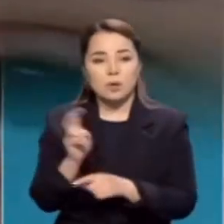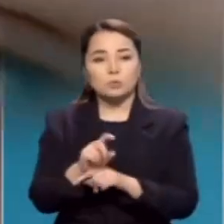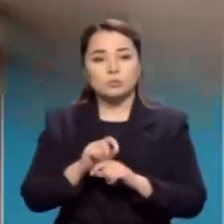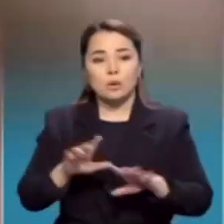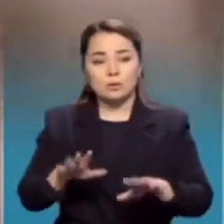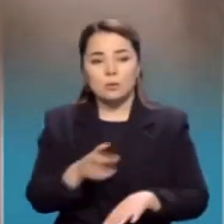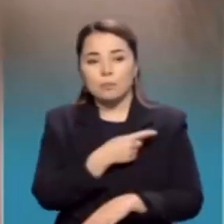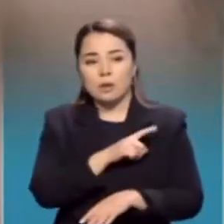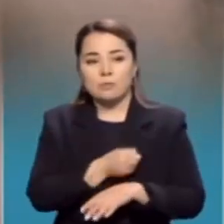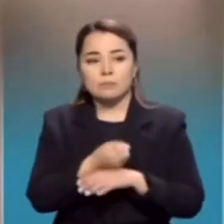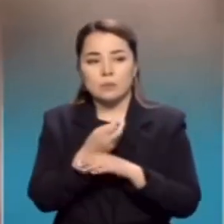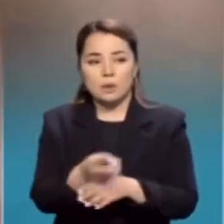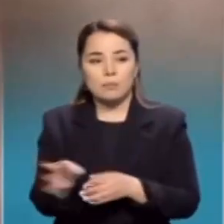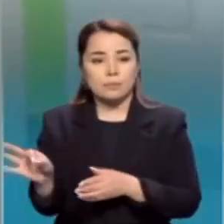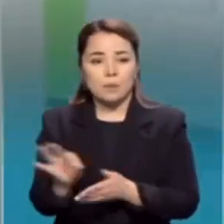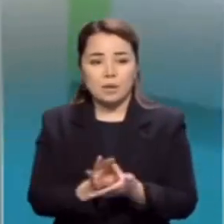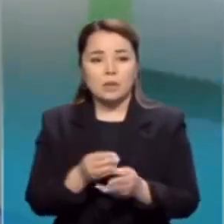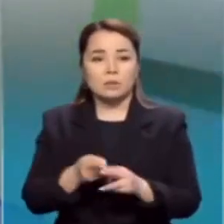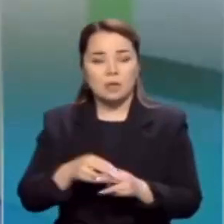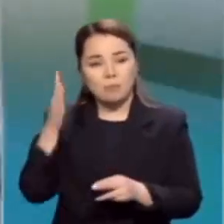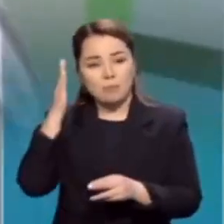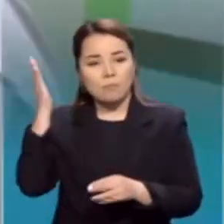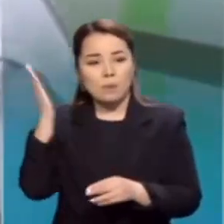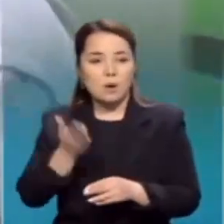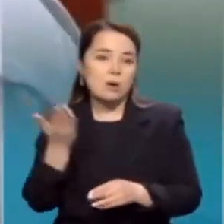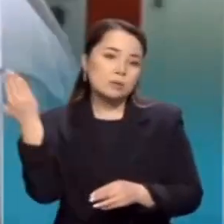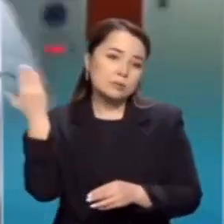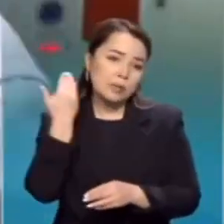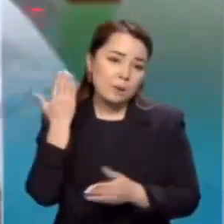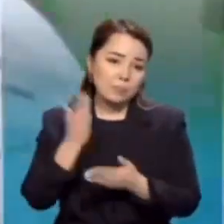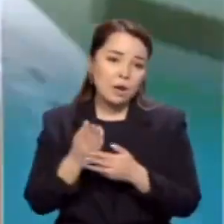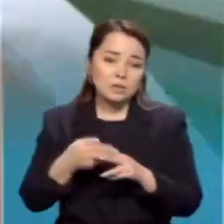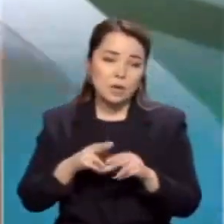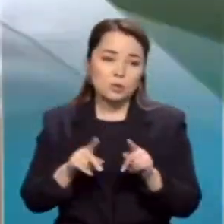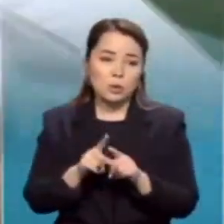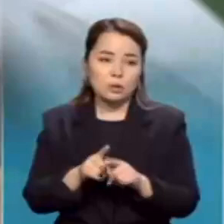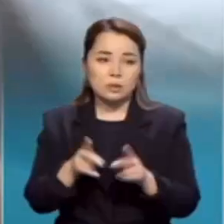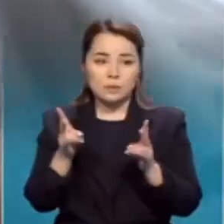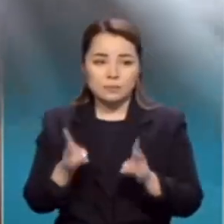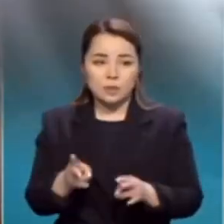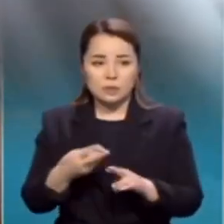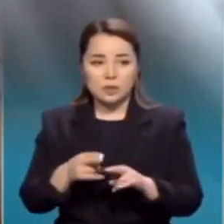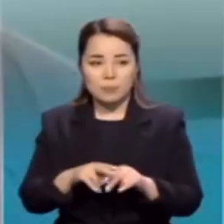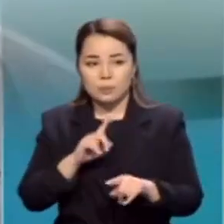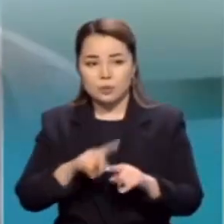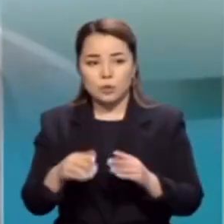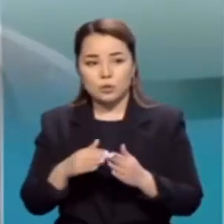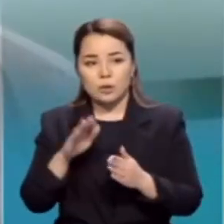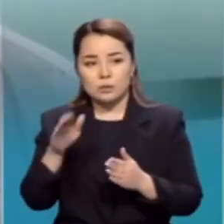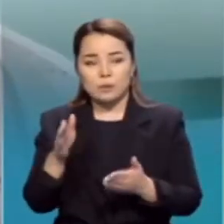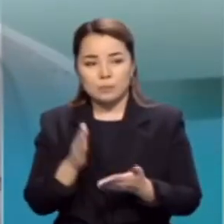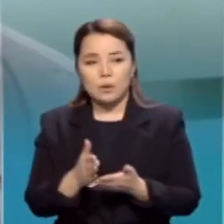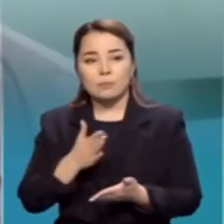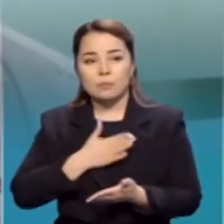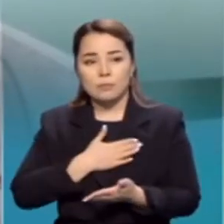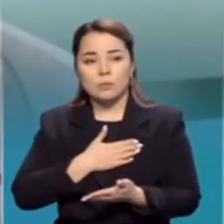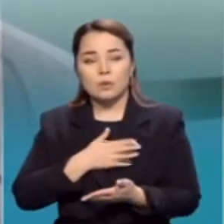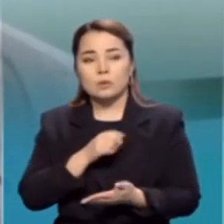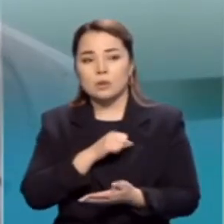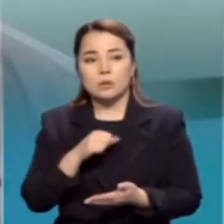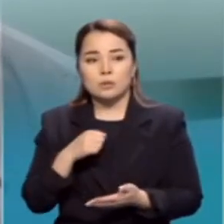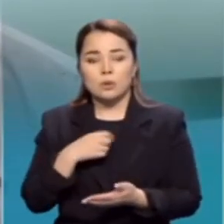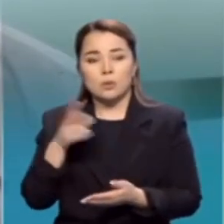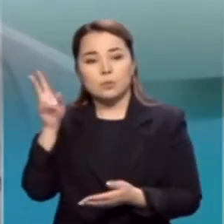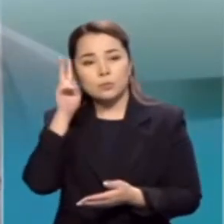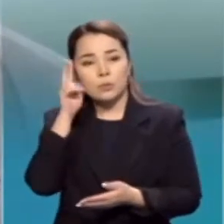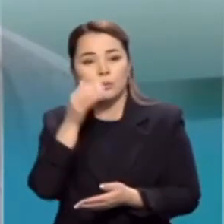ол ауруханадан бірақ шықты. Балта басы мен мойнына тиген. Дәрігерлер жарақатын таңып үйіне жіберді. Я хотел получается зайти в